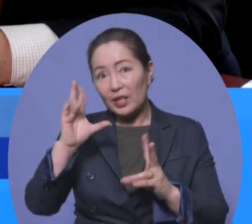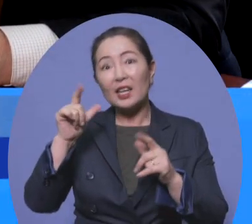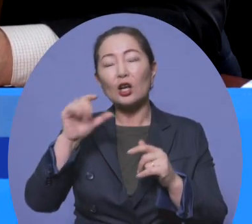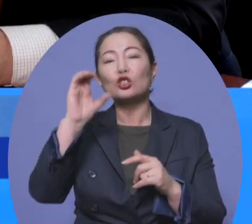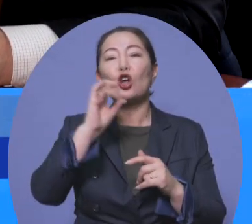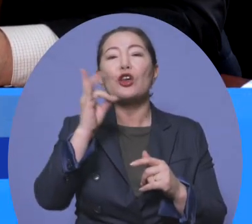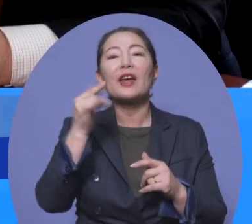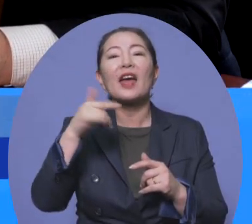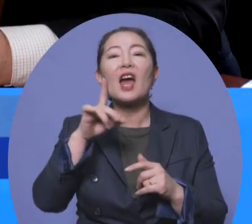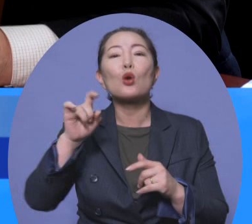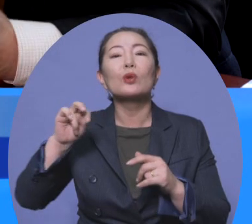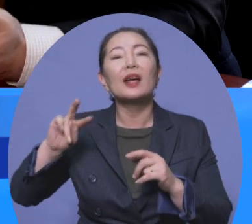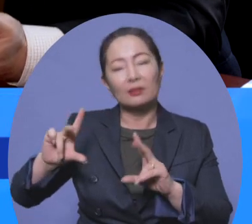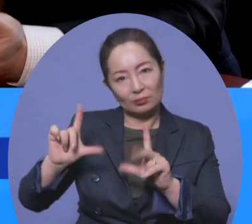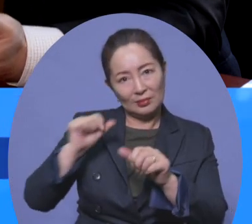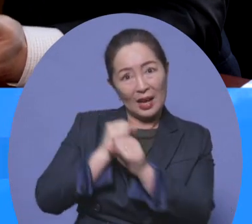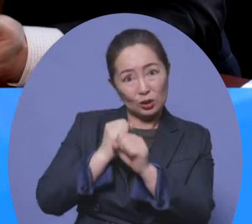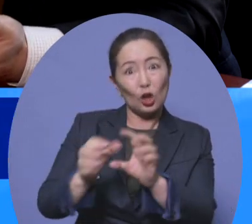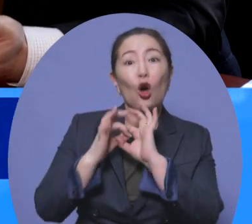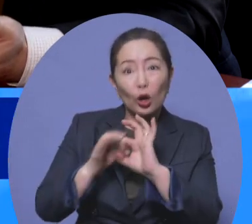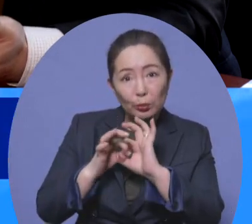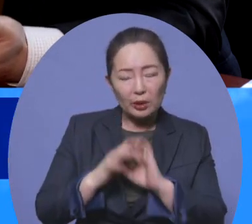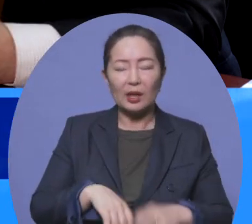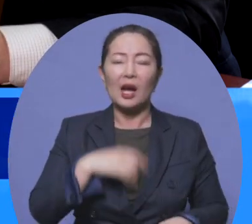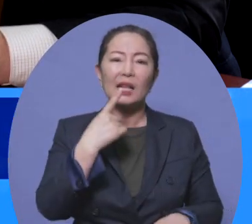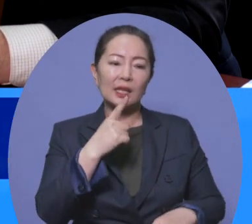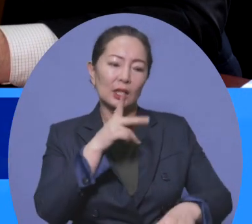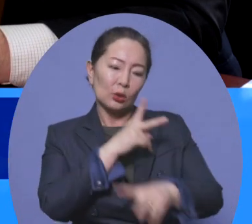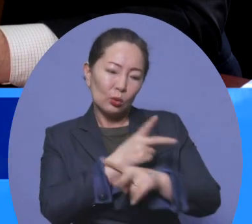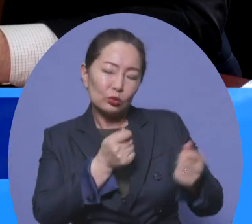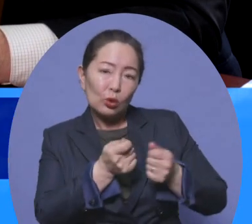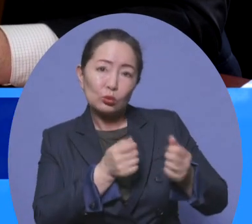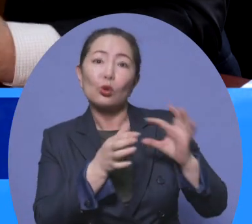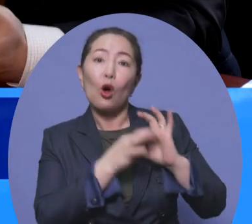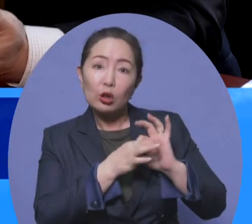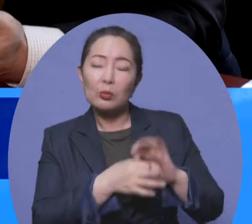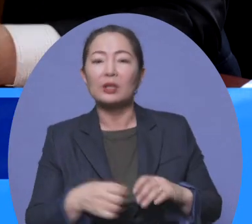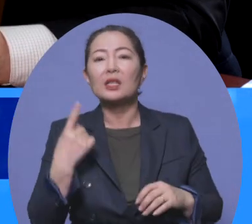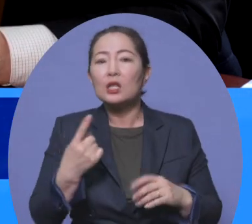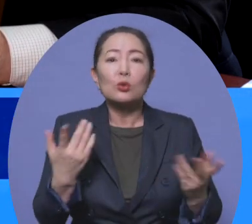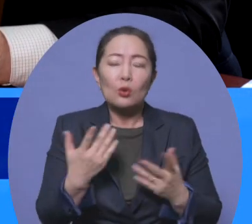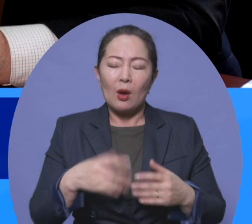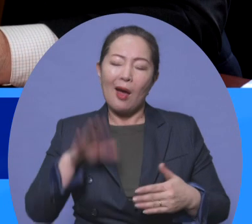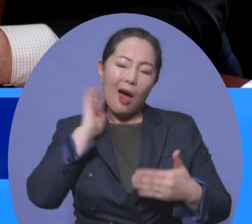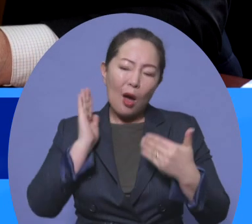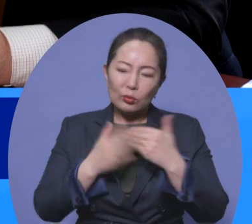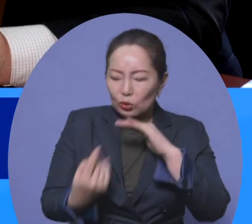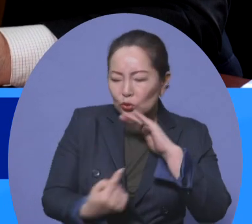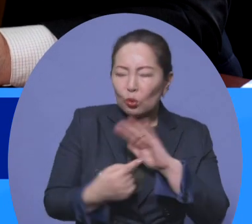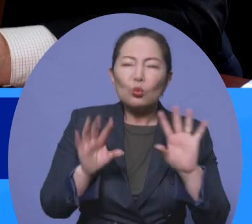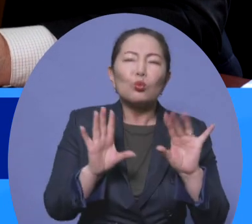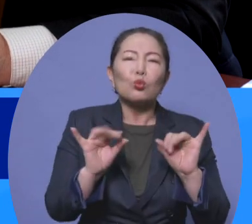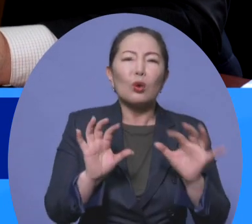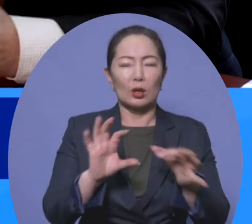ажилд холбоотой. Нэг нь авлигын эсрэг үйл ажиллагааны эрхцүүн зохицуулалттай холбоотой. Нэг нь бол авлигын шалтгаан